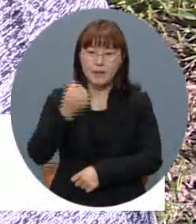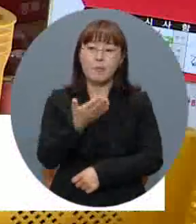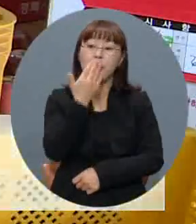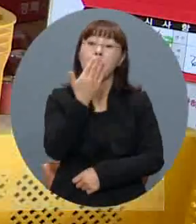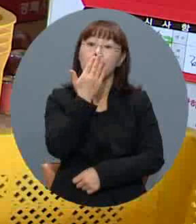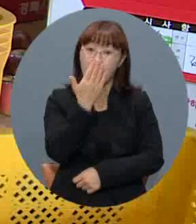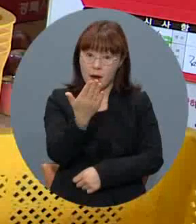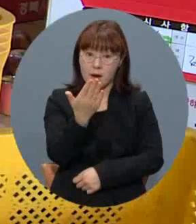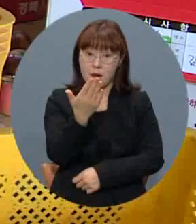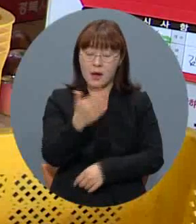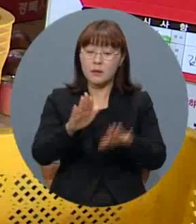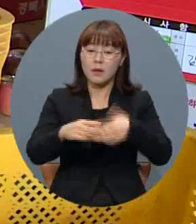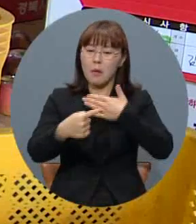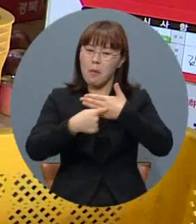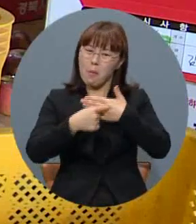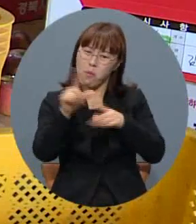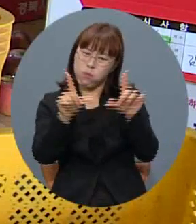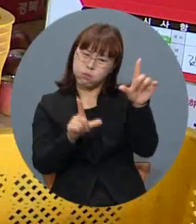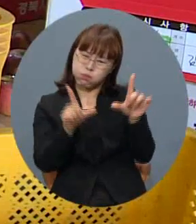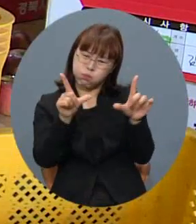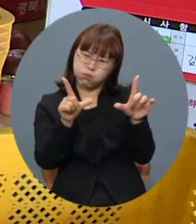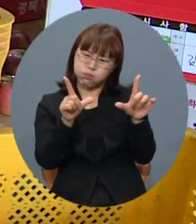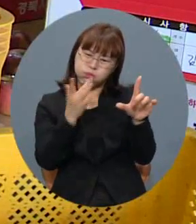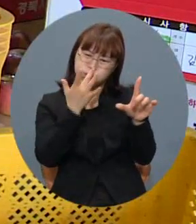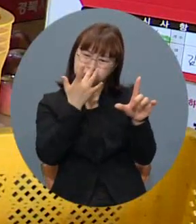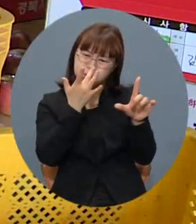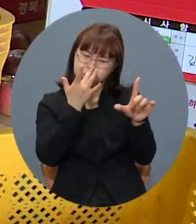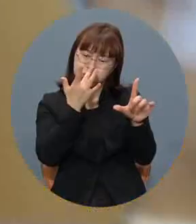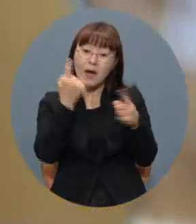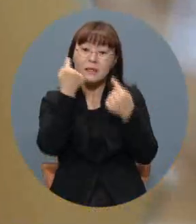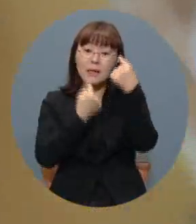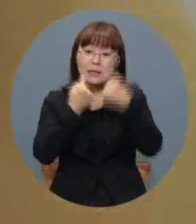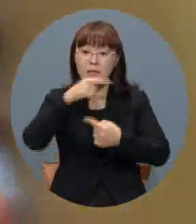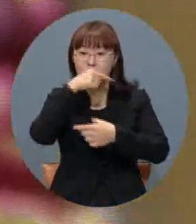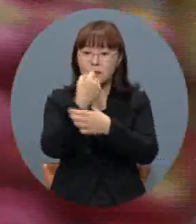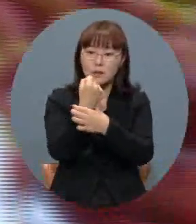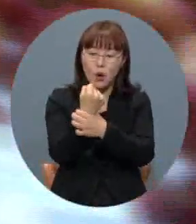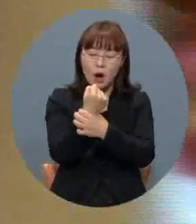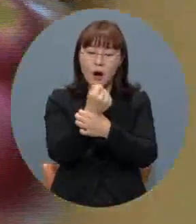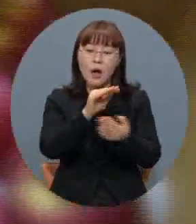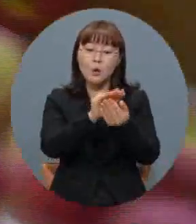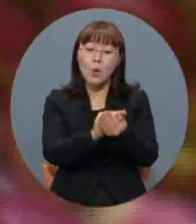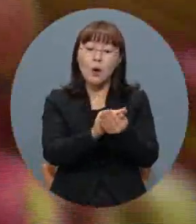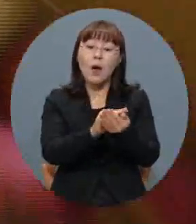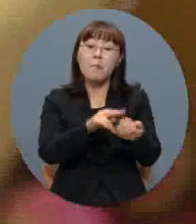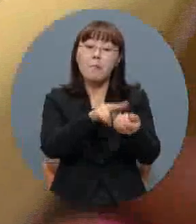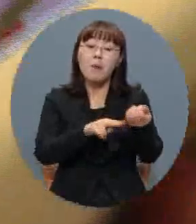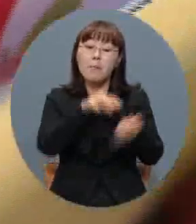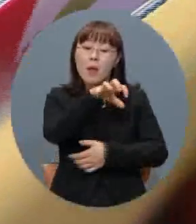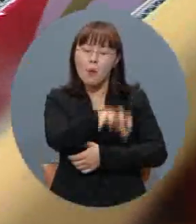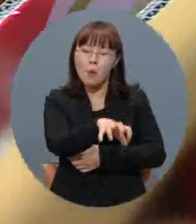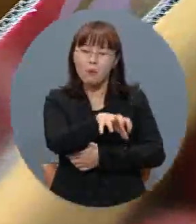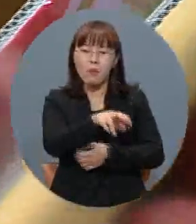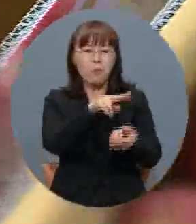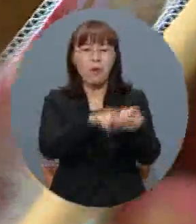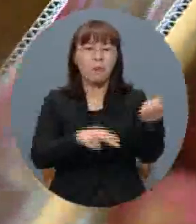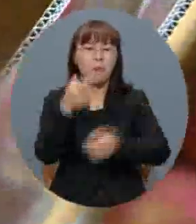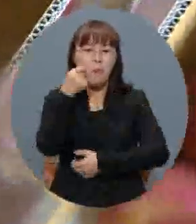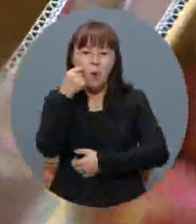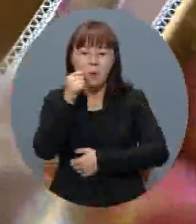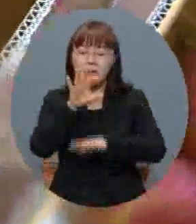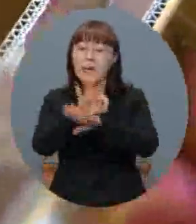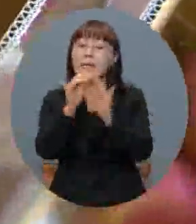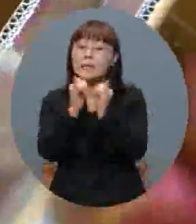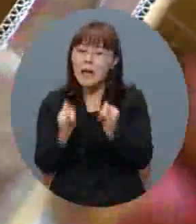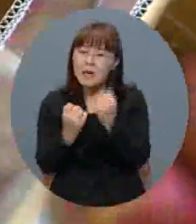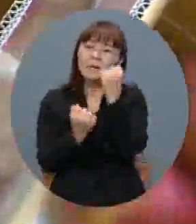있습니다. 겉보기에 상품 가치가 떨어진 흠집 과일은 농협 공판장에는 내놓기 어렵지만 소비자를